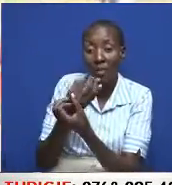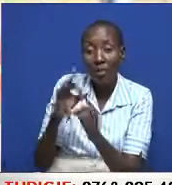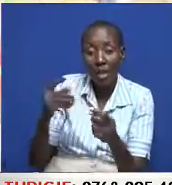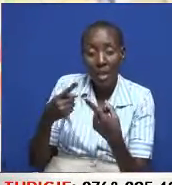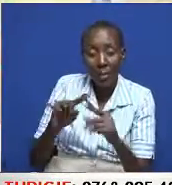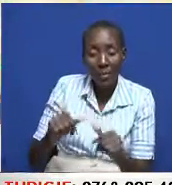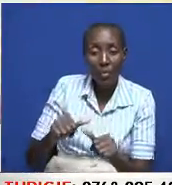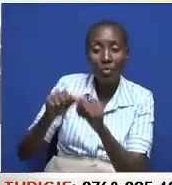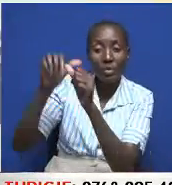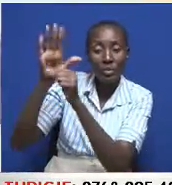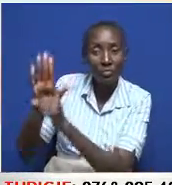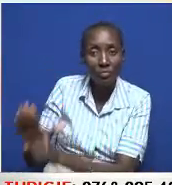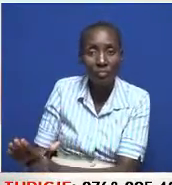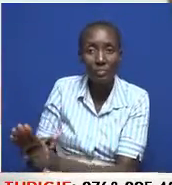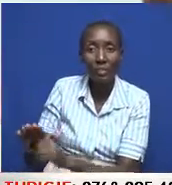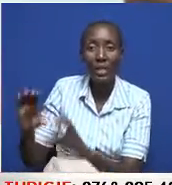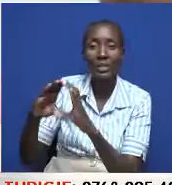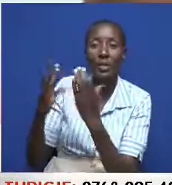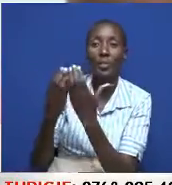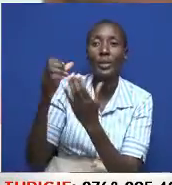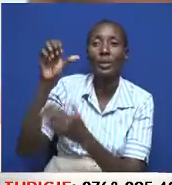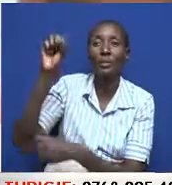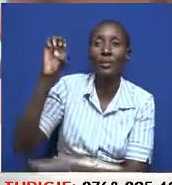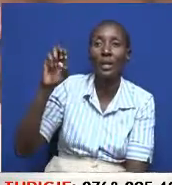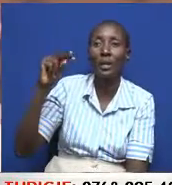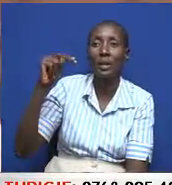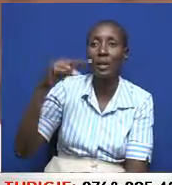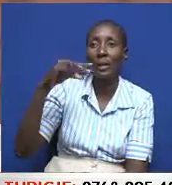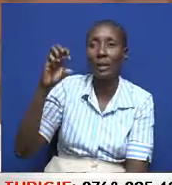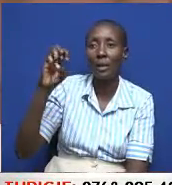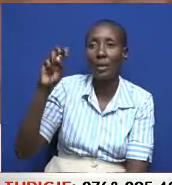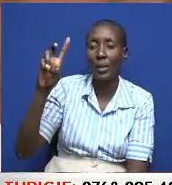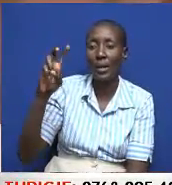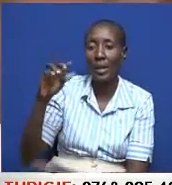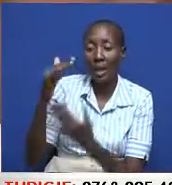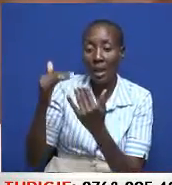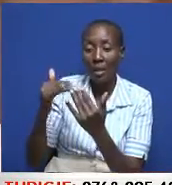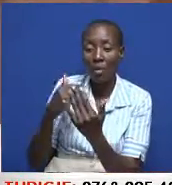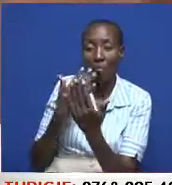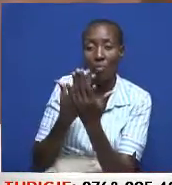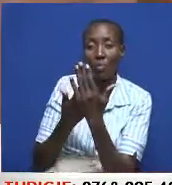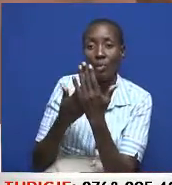kama jamii ya Sengwer. Tumekuja kuleta petition ya kwanza,